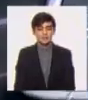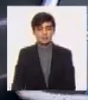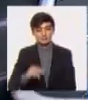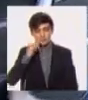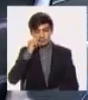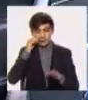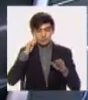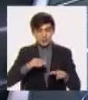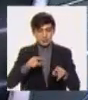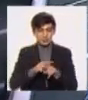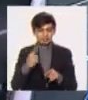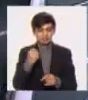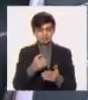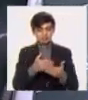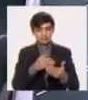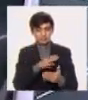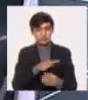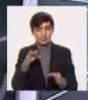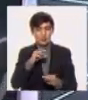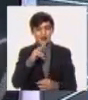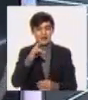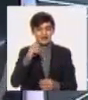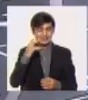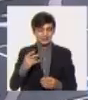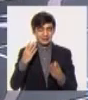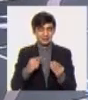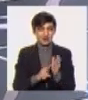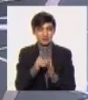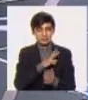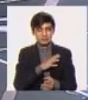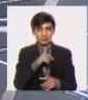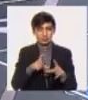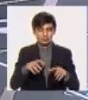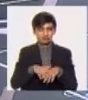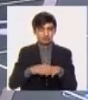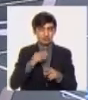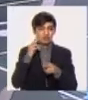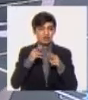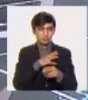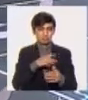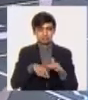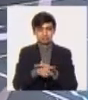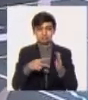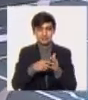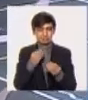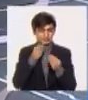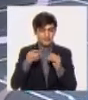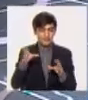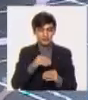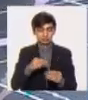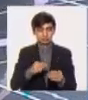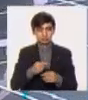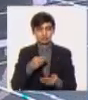В Шымкенте спустя неделю после введения карантина горожане жалуются на повышение цен. Заметно подорожали продукты питания